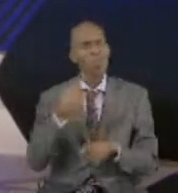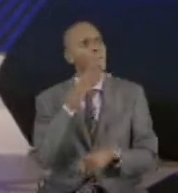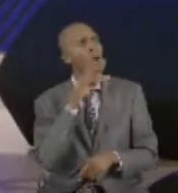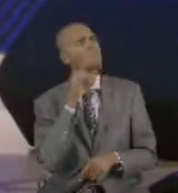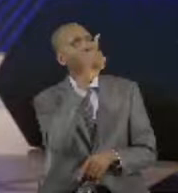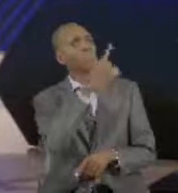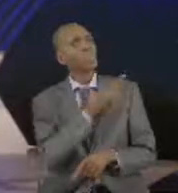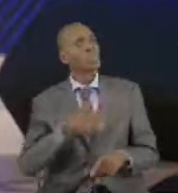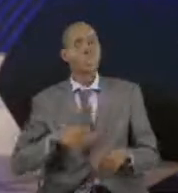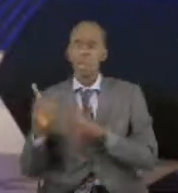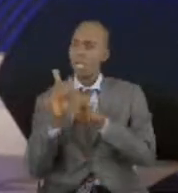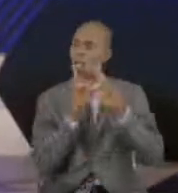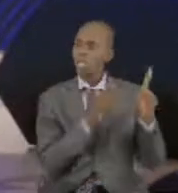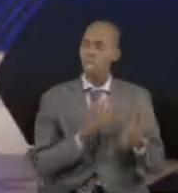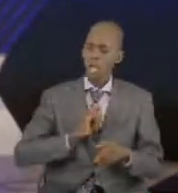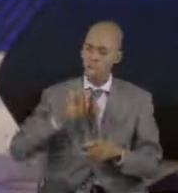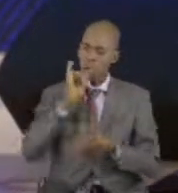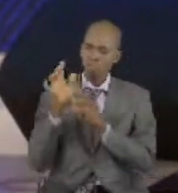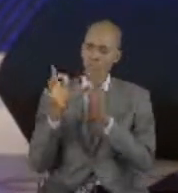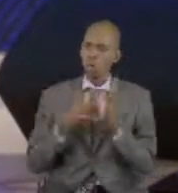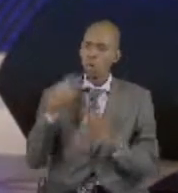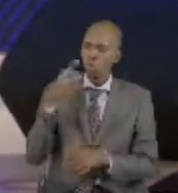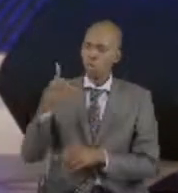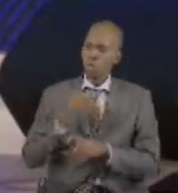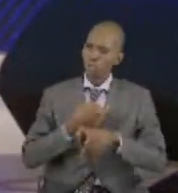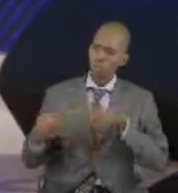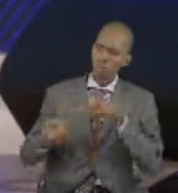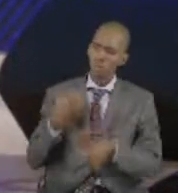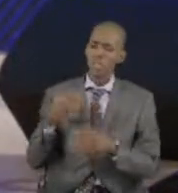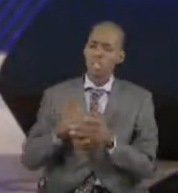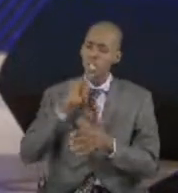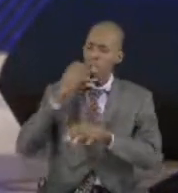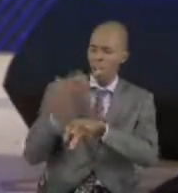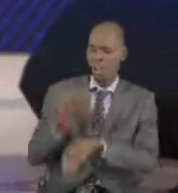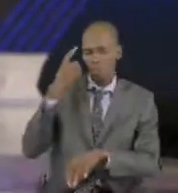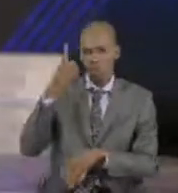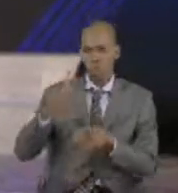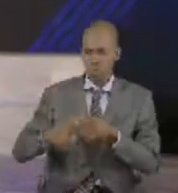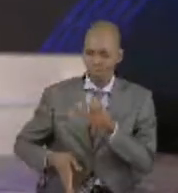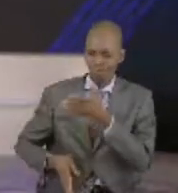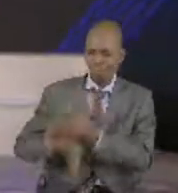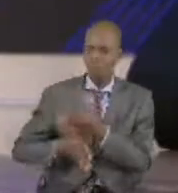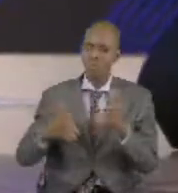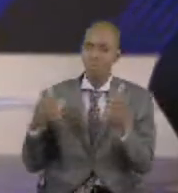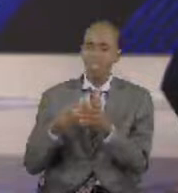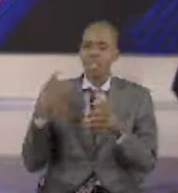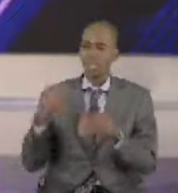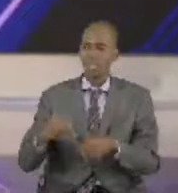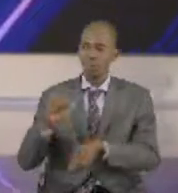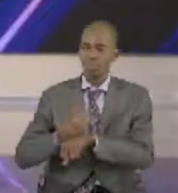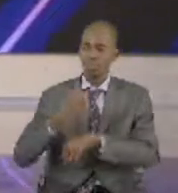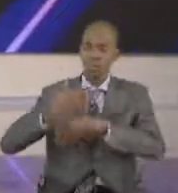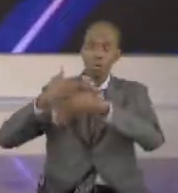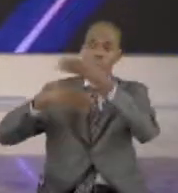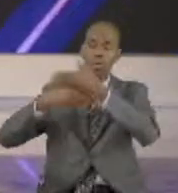Seigneur? Il dit, je suis Jésus que tu persécutes. Il te sera difficile de rugir contre les aiguillons. Il